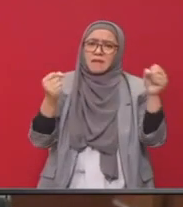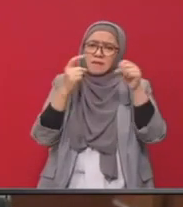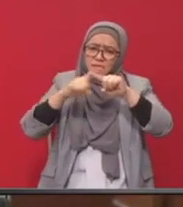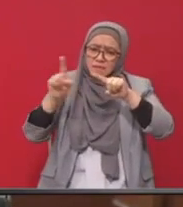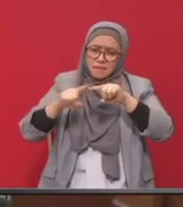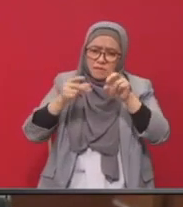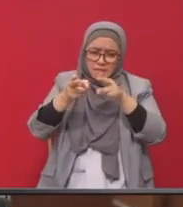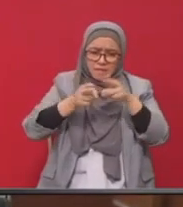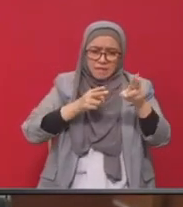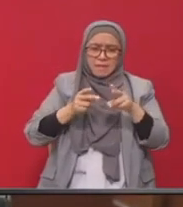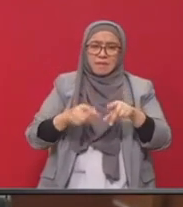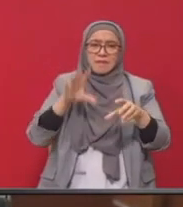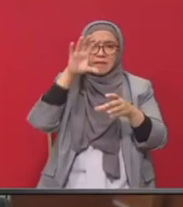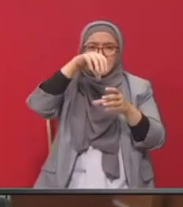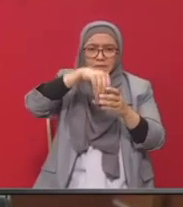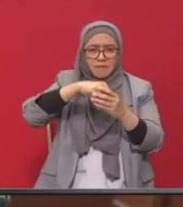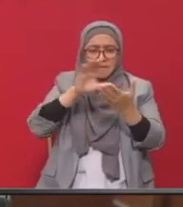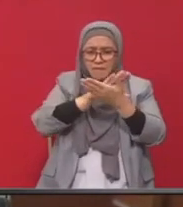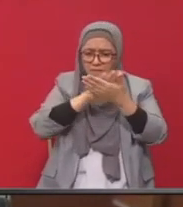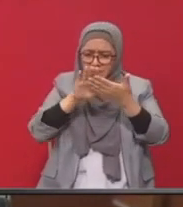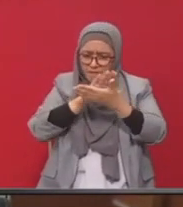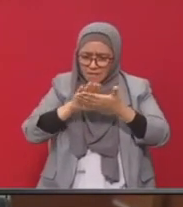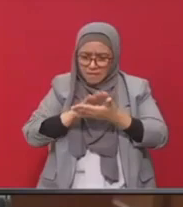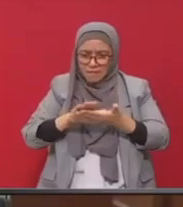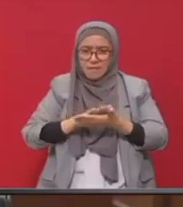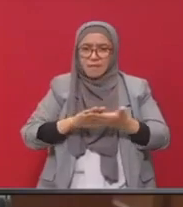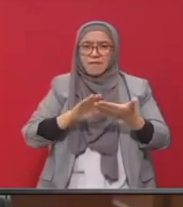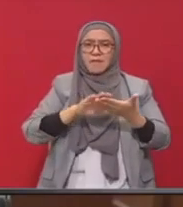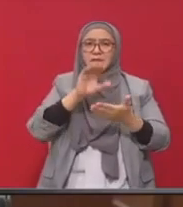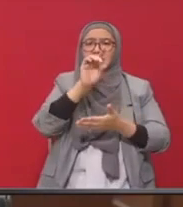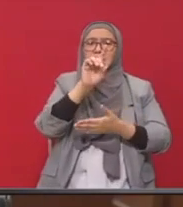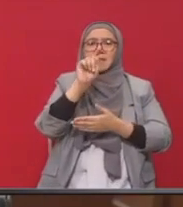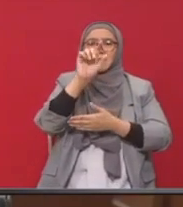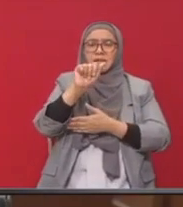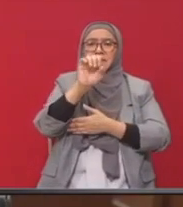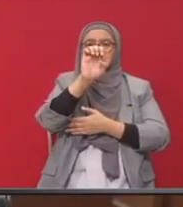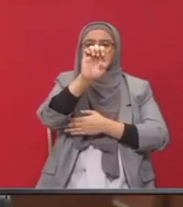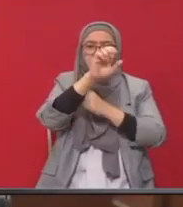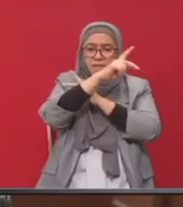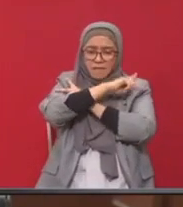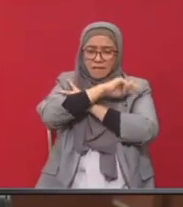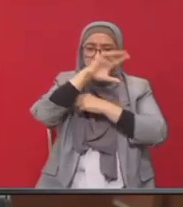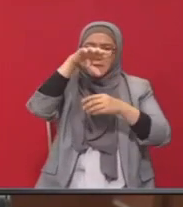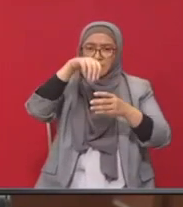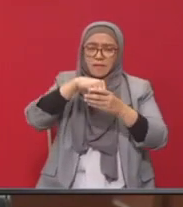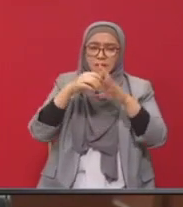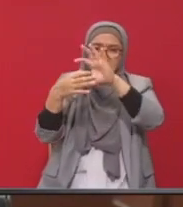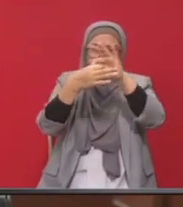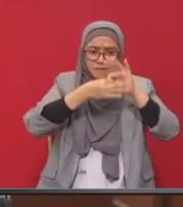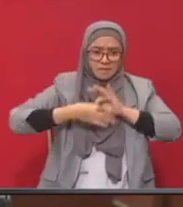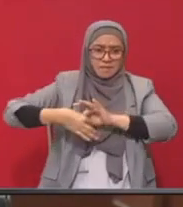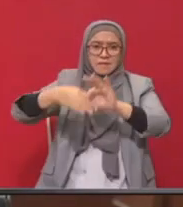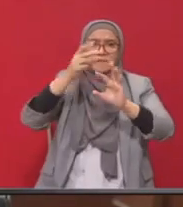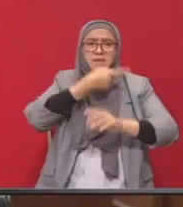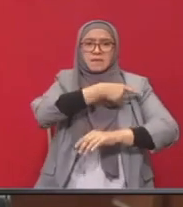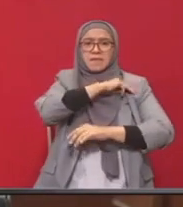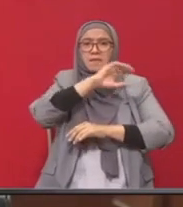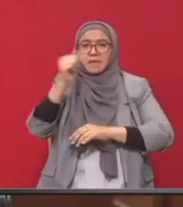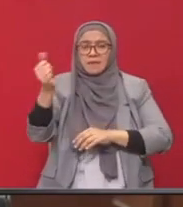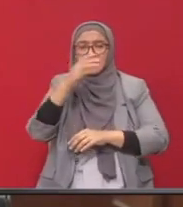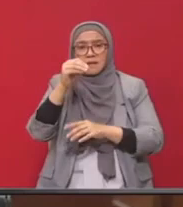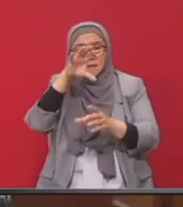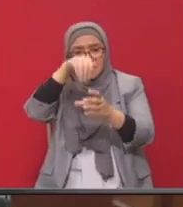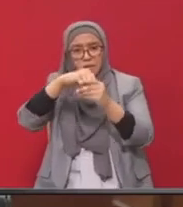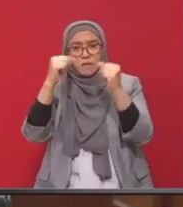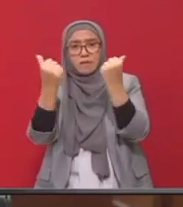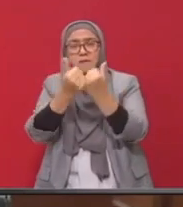juga pemutihan dalam senarai inflasi dengan kerjasama dengan Kementerian Kementerian lain termasuk Regency untuk memastikan